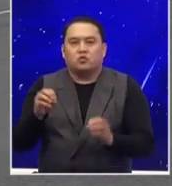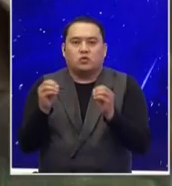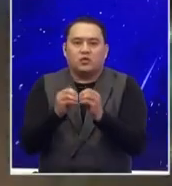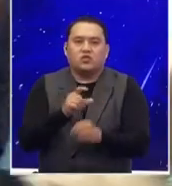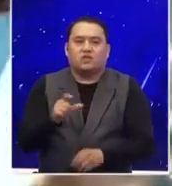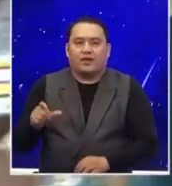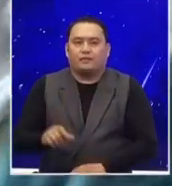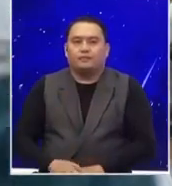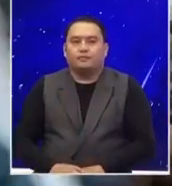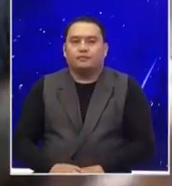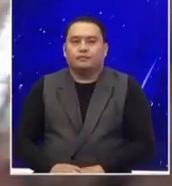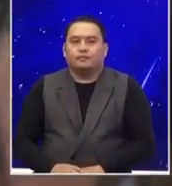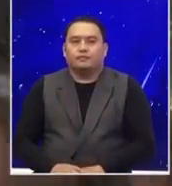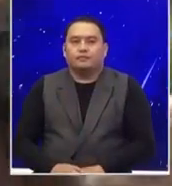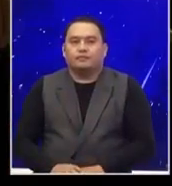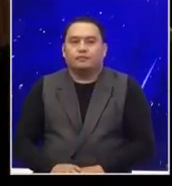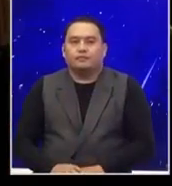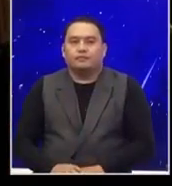человек.